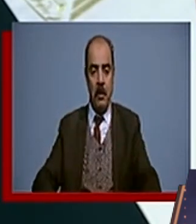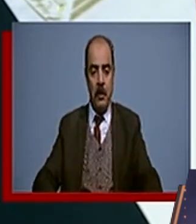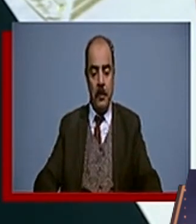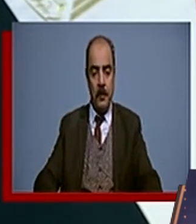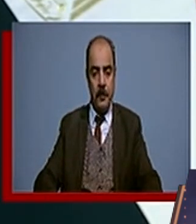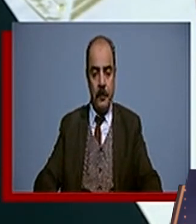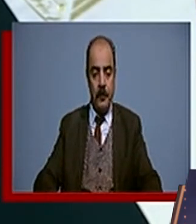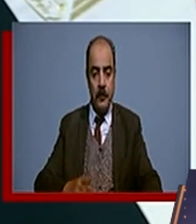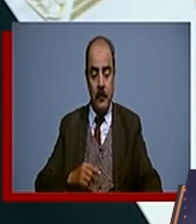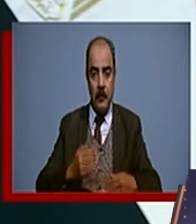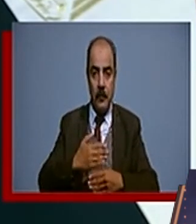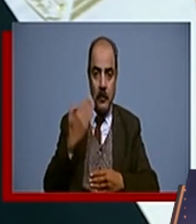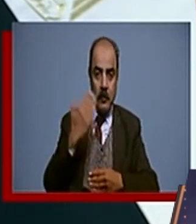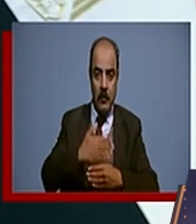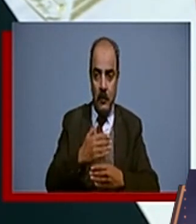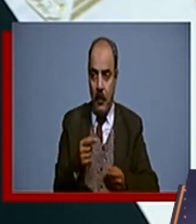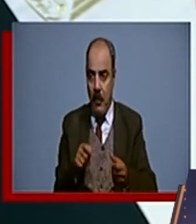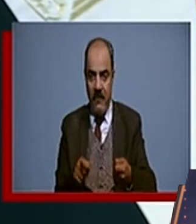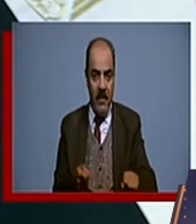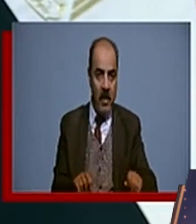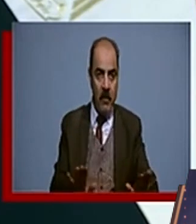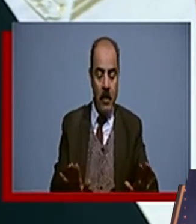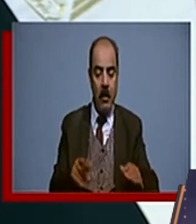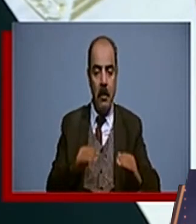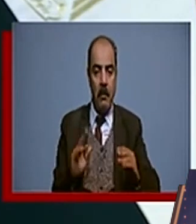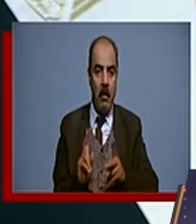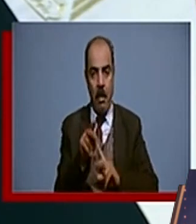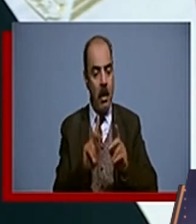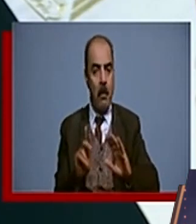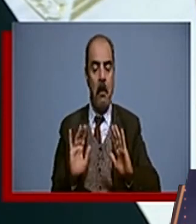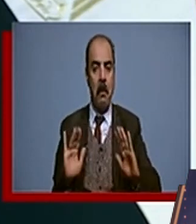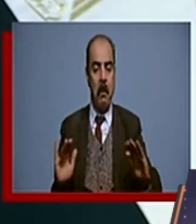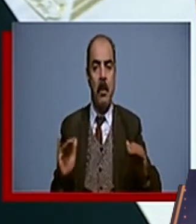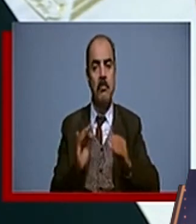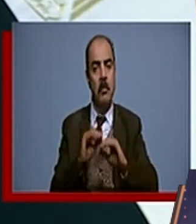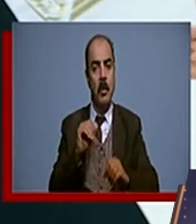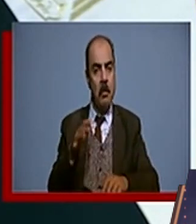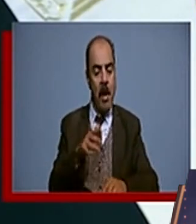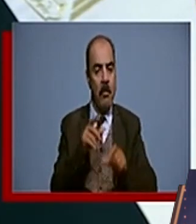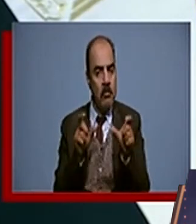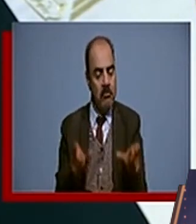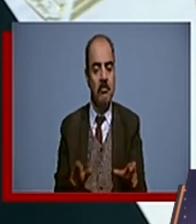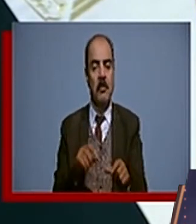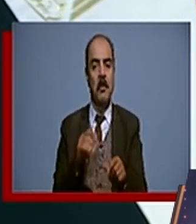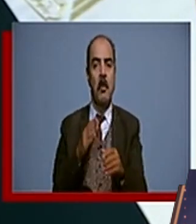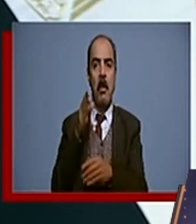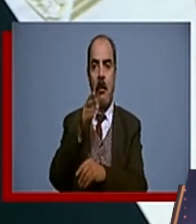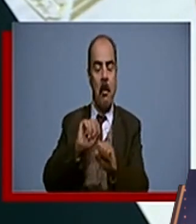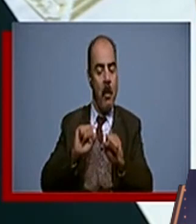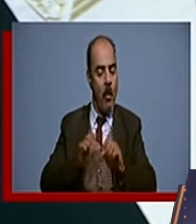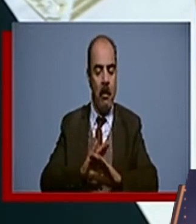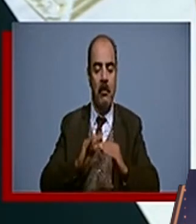المعابر من خلال الدول اللي بتعاني من اضطرابات تتوقف وتستطيع أن تسيطر على حدودها البحرية والبرية ولا تشكل معبرا لأوروبا،